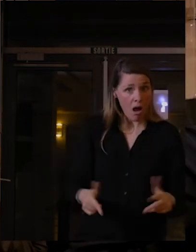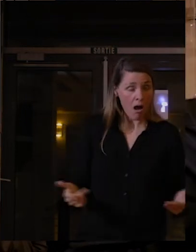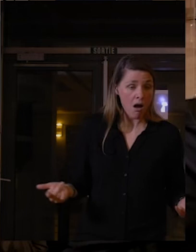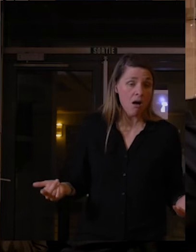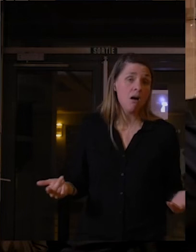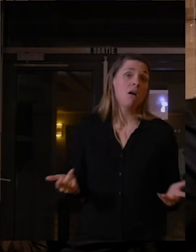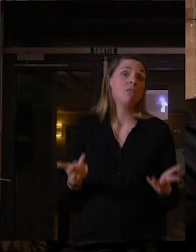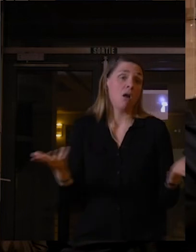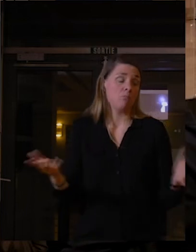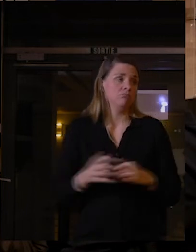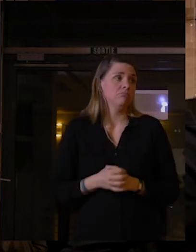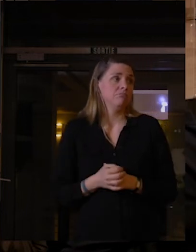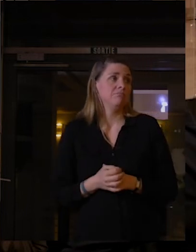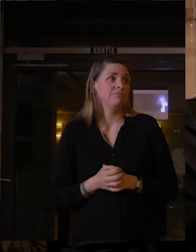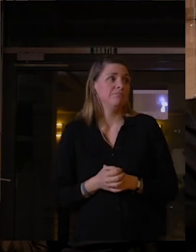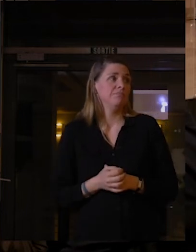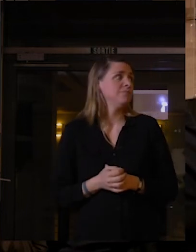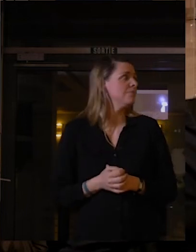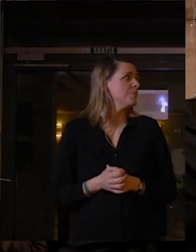et voilà.